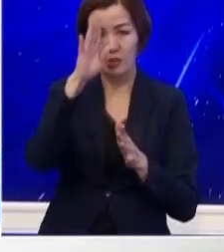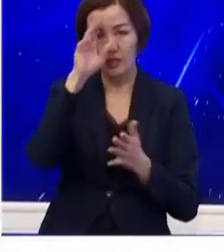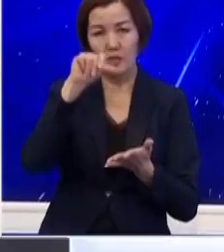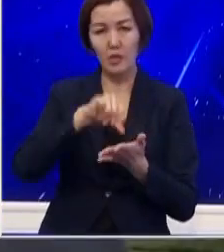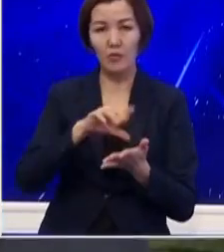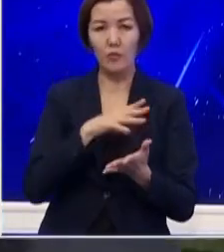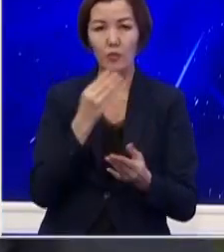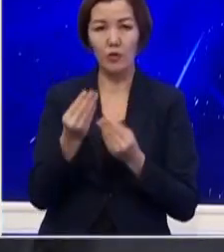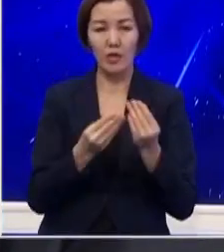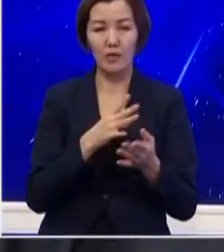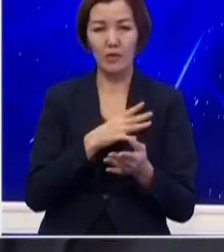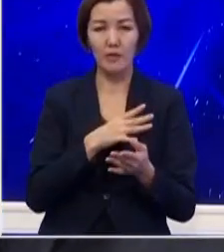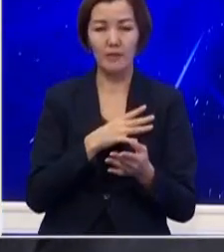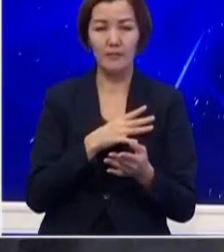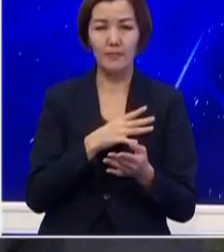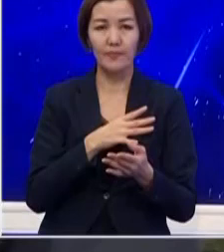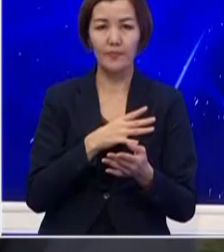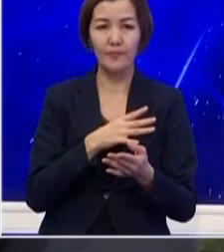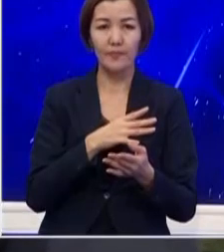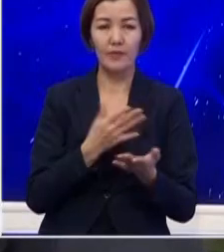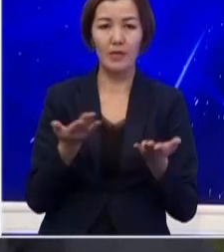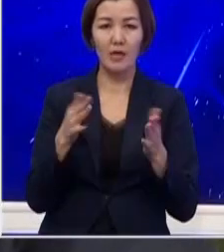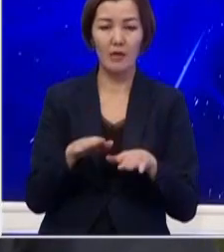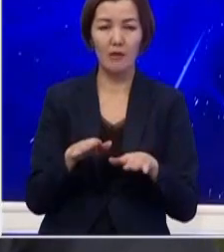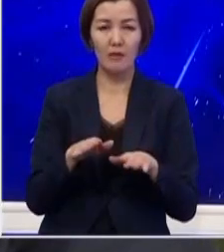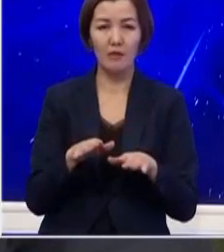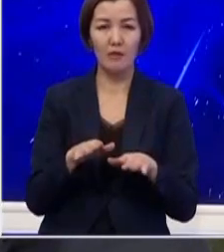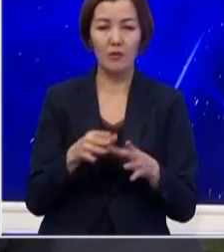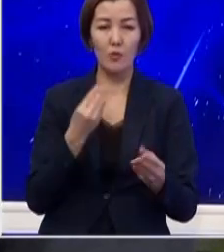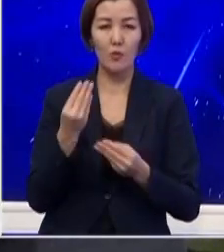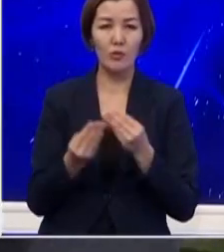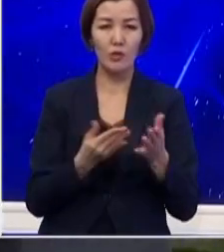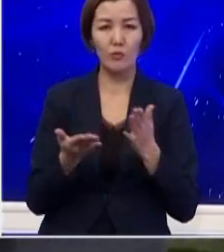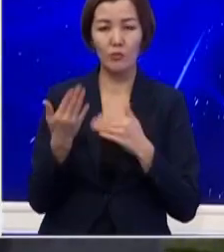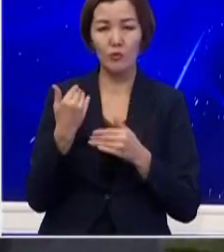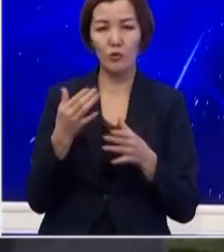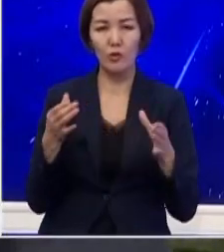ойнайды. Енді қалған ойыншылар бұрынғы